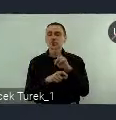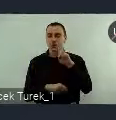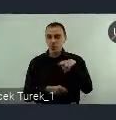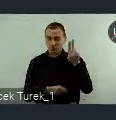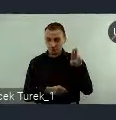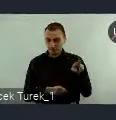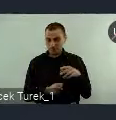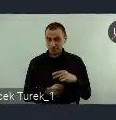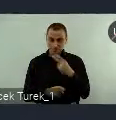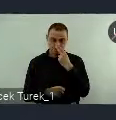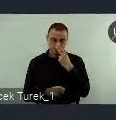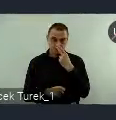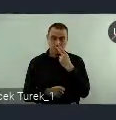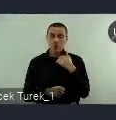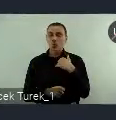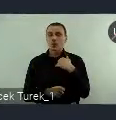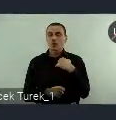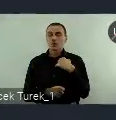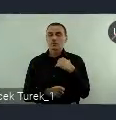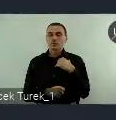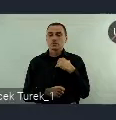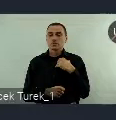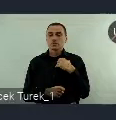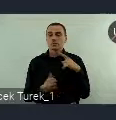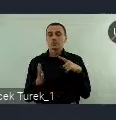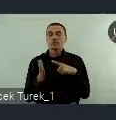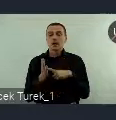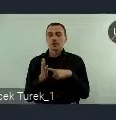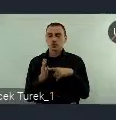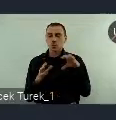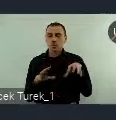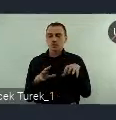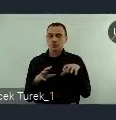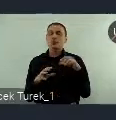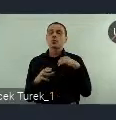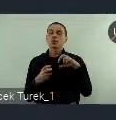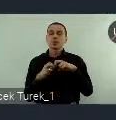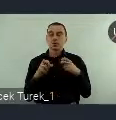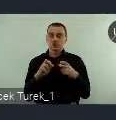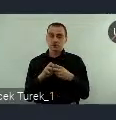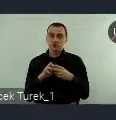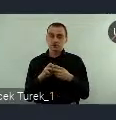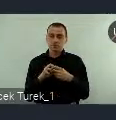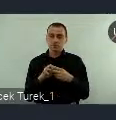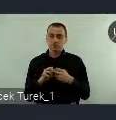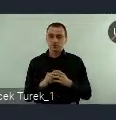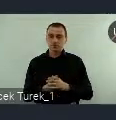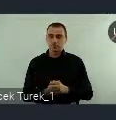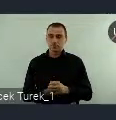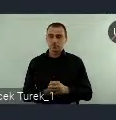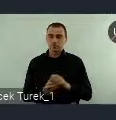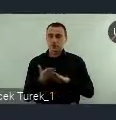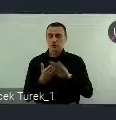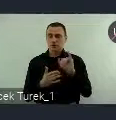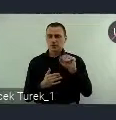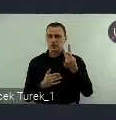to była akcja ich zmierzająca do tego żeby oni też tam mieli problem z tej pani Iwona poczekajcie Odbiorę od pani Iwony